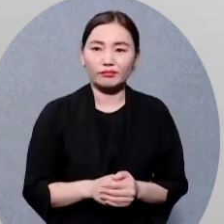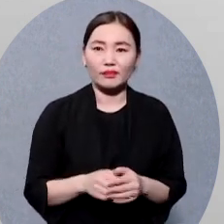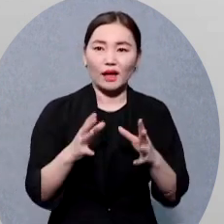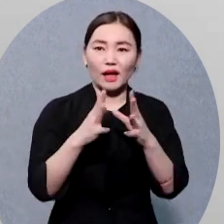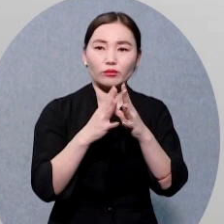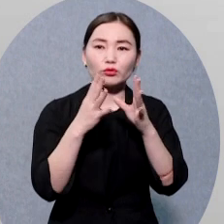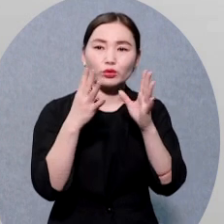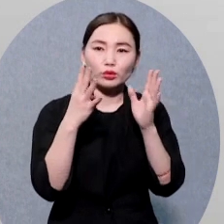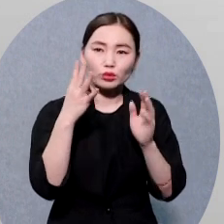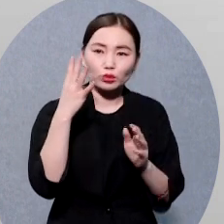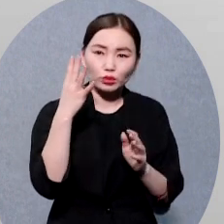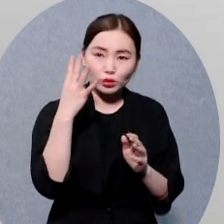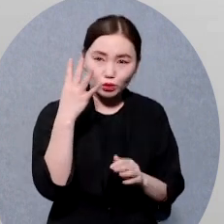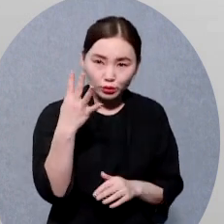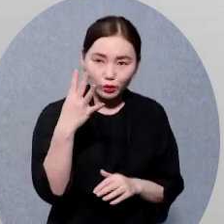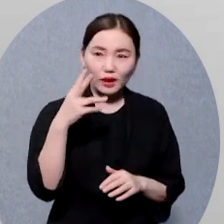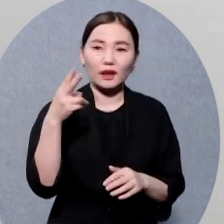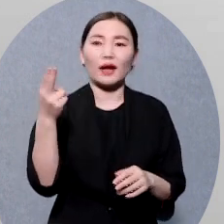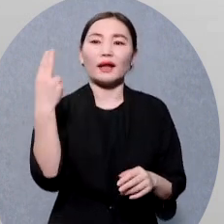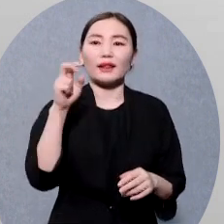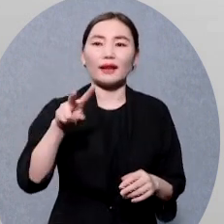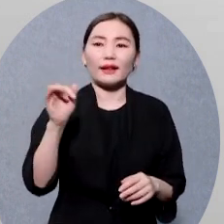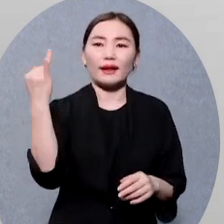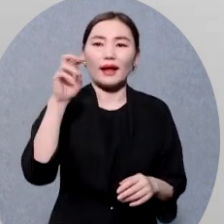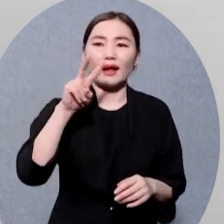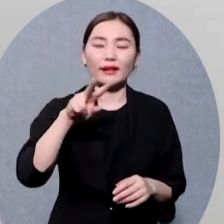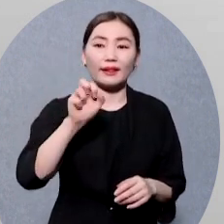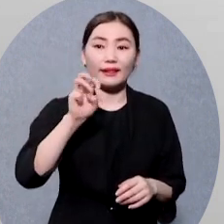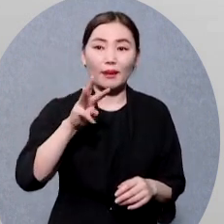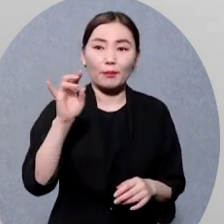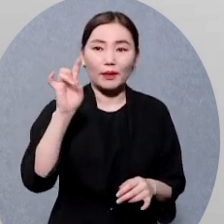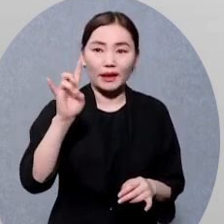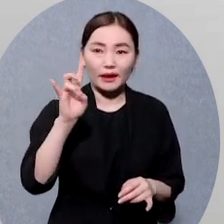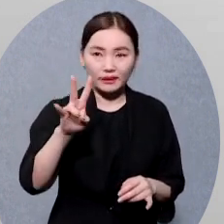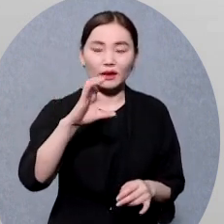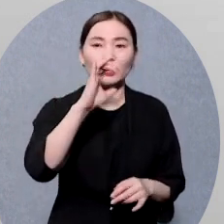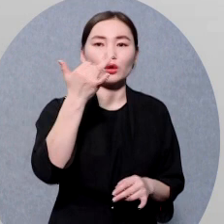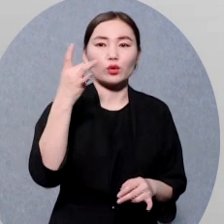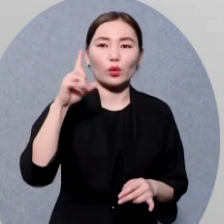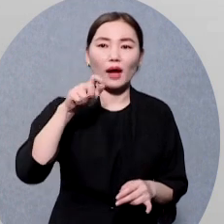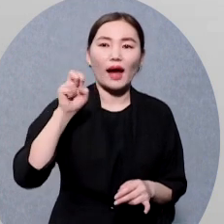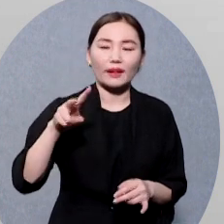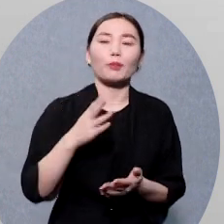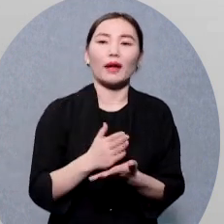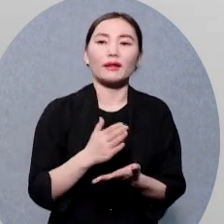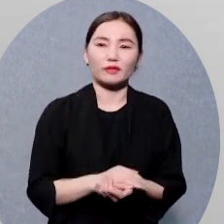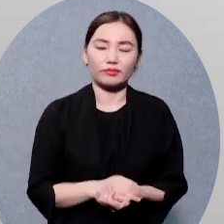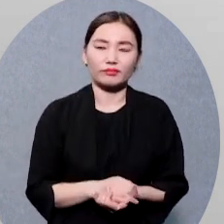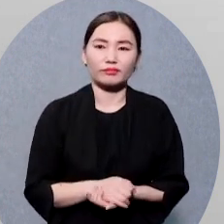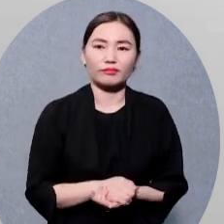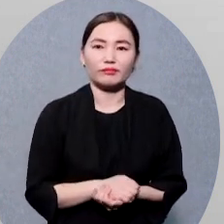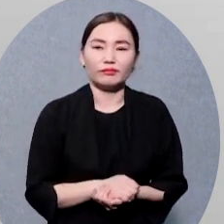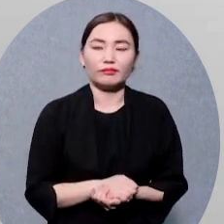За бурхны одоо шашны ямар үзэл санааг илэрхийлж байгааг одоо эргцүүлэн дүгнэе. Тайлбарлаарай.